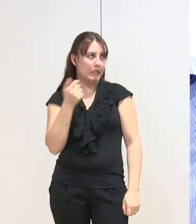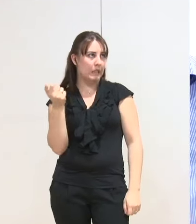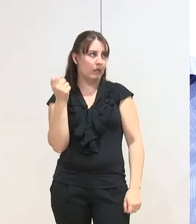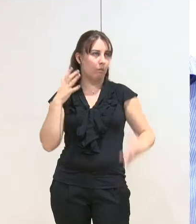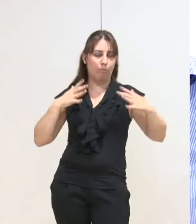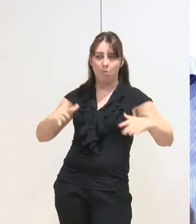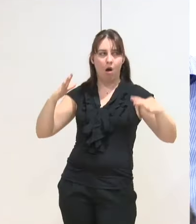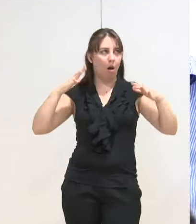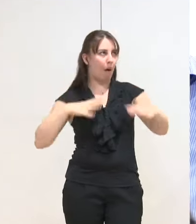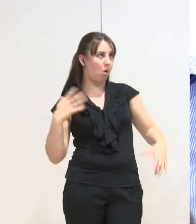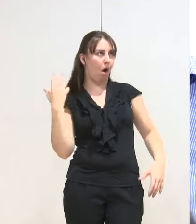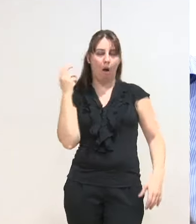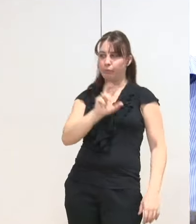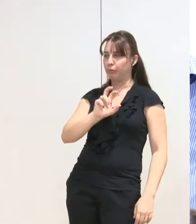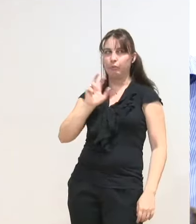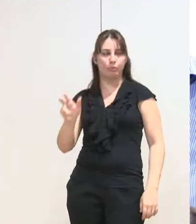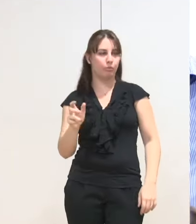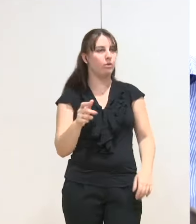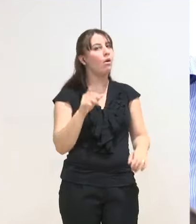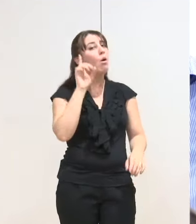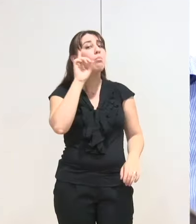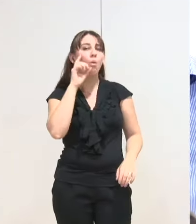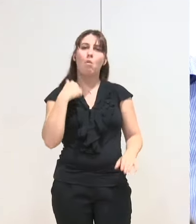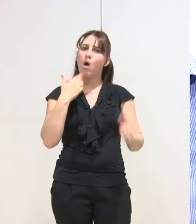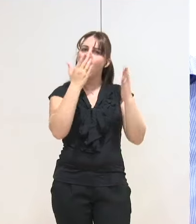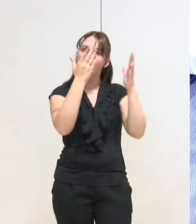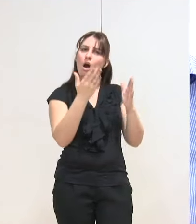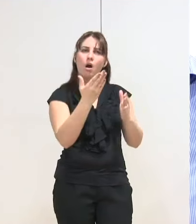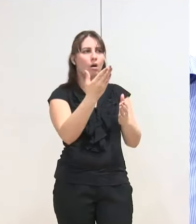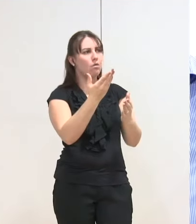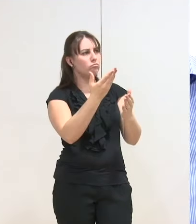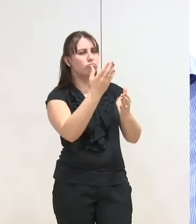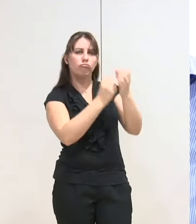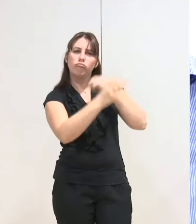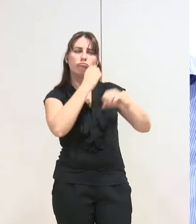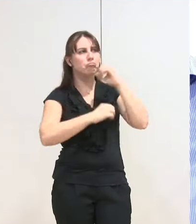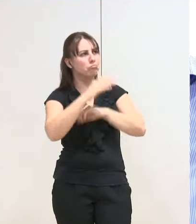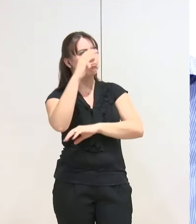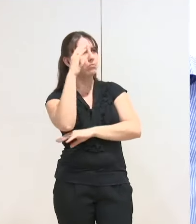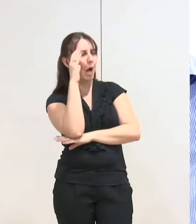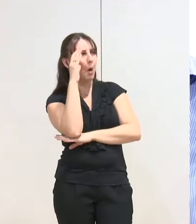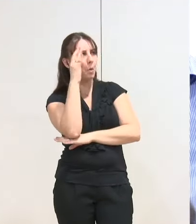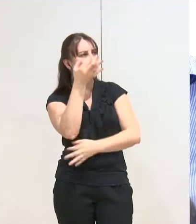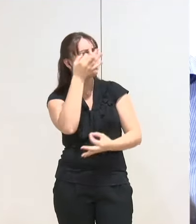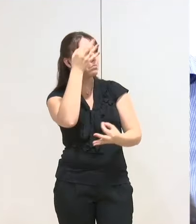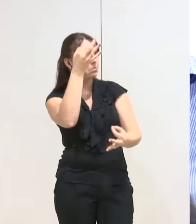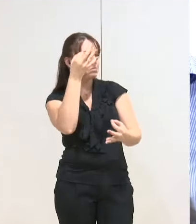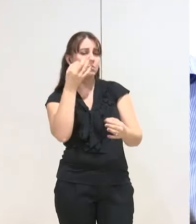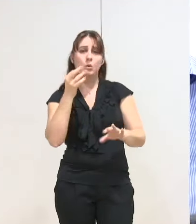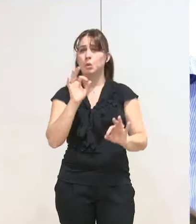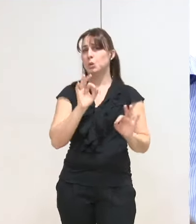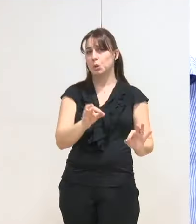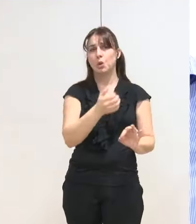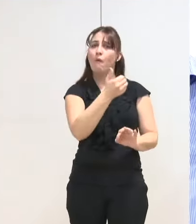que je vous ai écouté avec attention et au fond une des idées maîtresses de